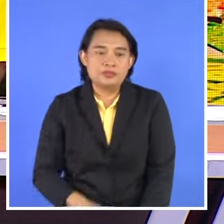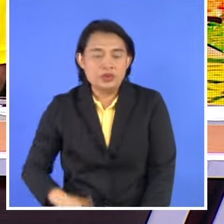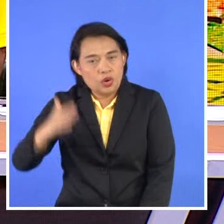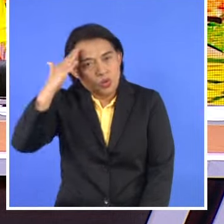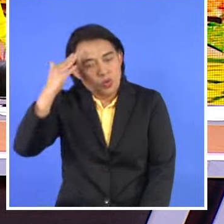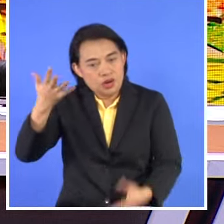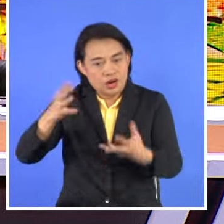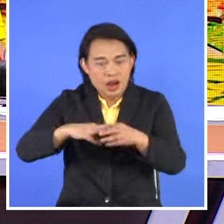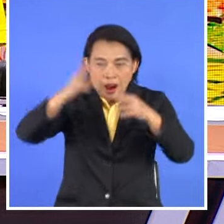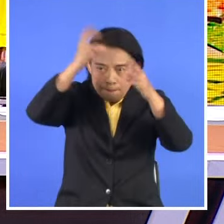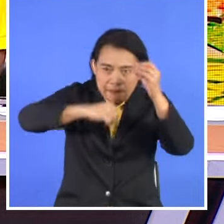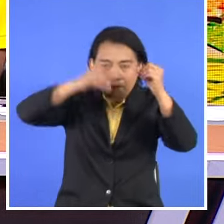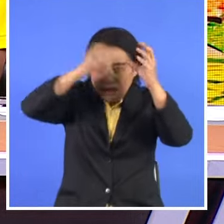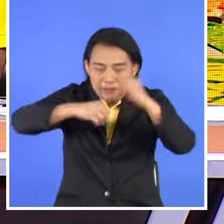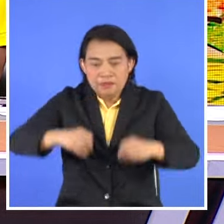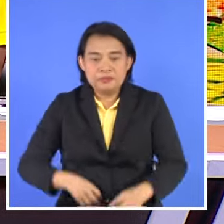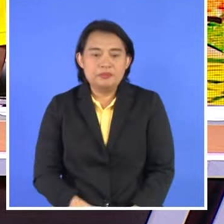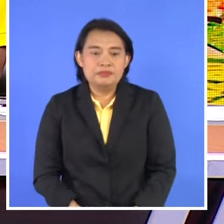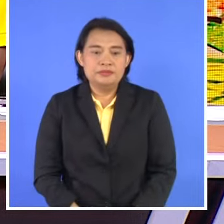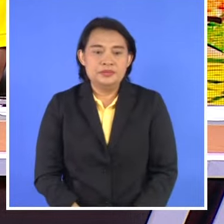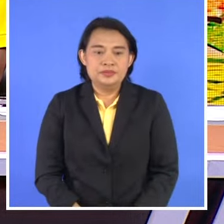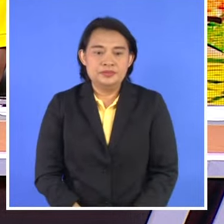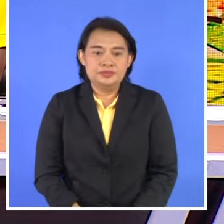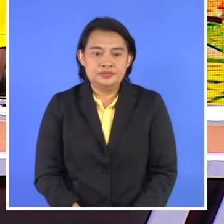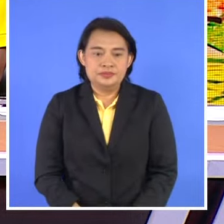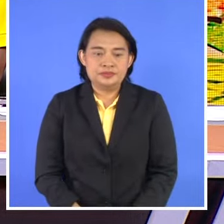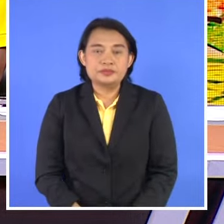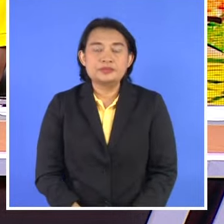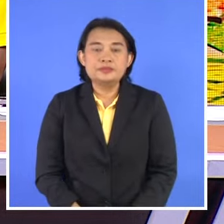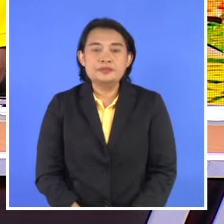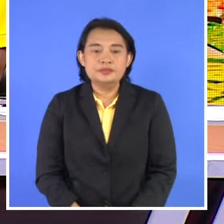พราะว่ามงกันแย่งกันใหญ่เลยนะคะ ใช่ใช่ เป็นบรรยากาศก็คึก